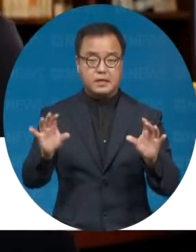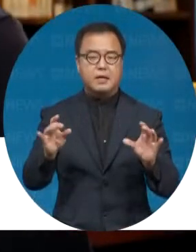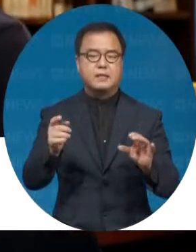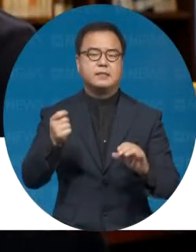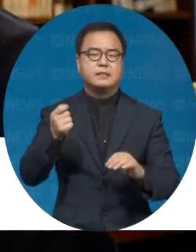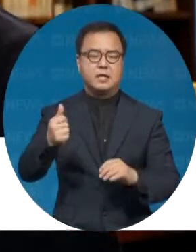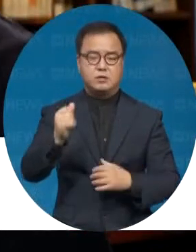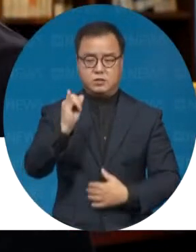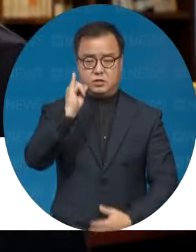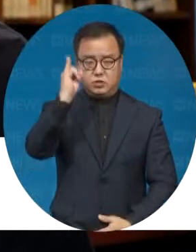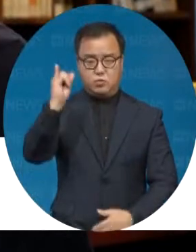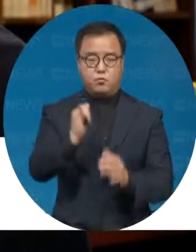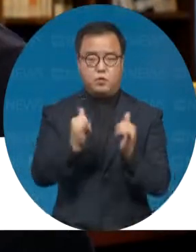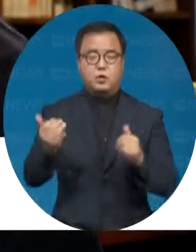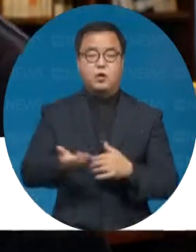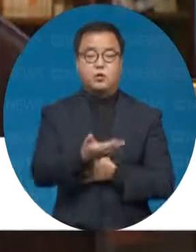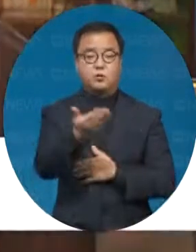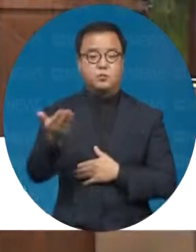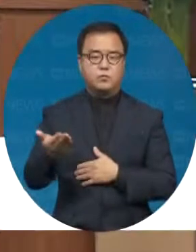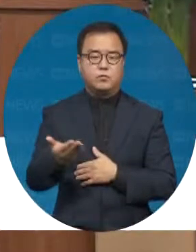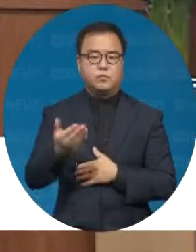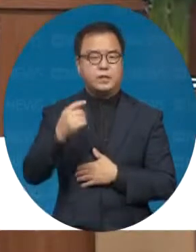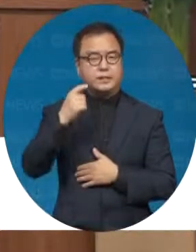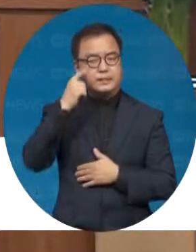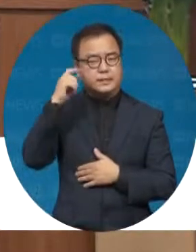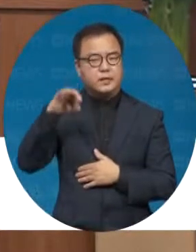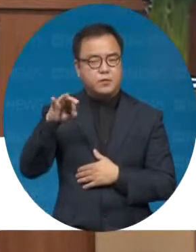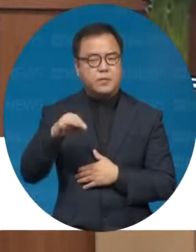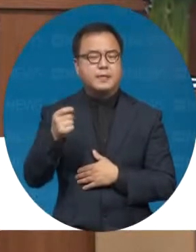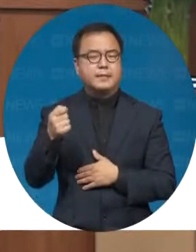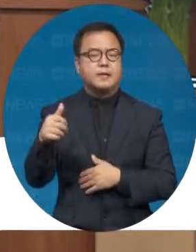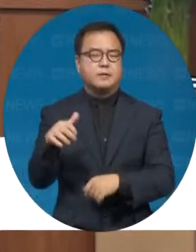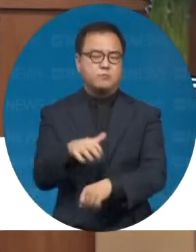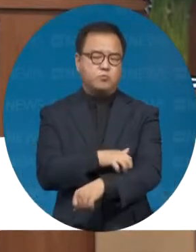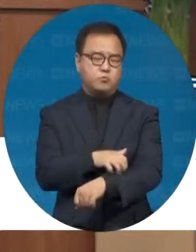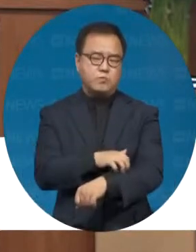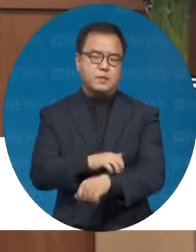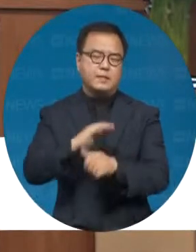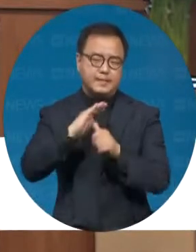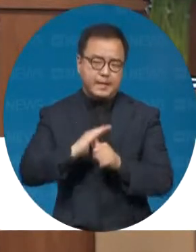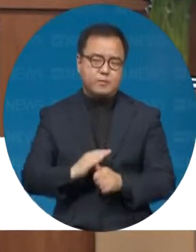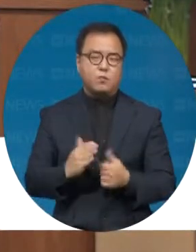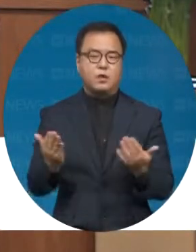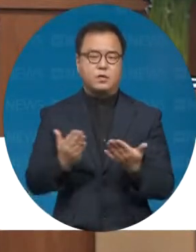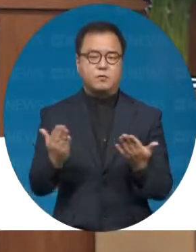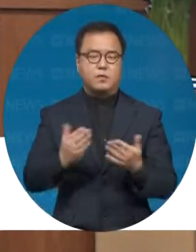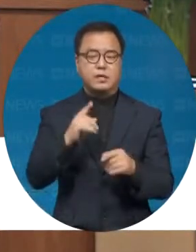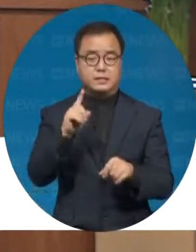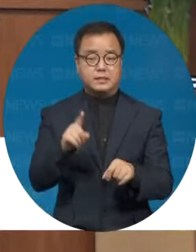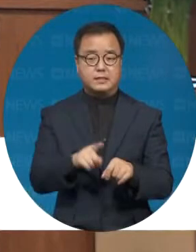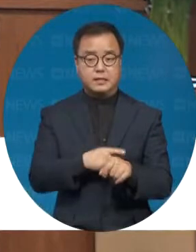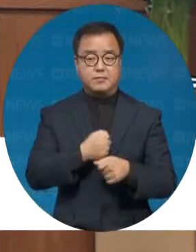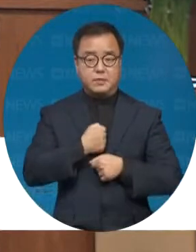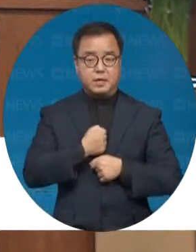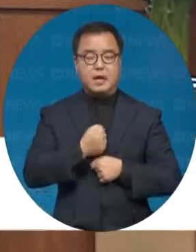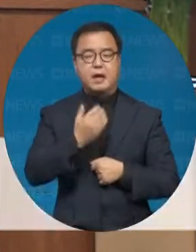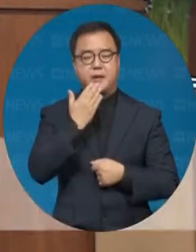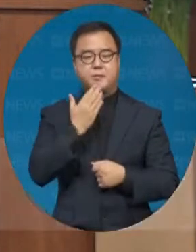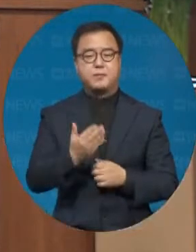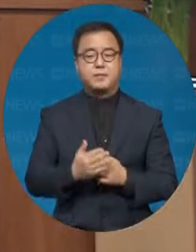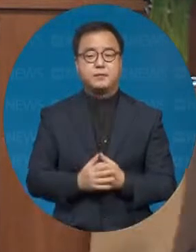작은 영웅들이 매일 사소한 불편함을 감수하는 것만이 환경을 지켜나갈 수 있는 방법이라고